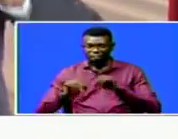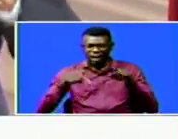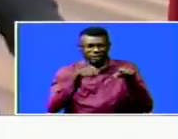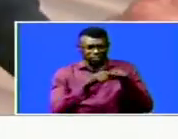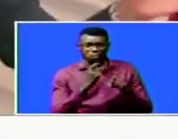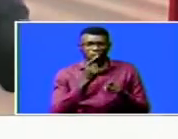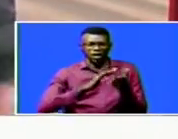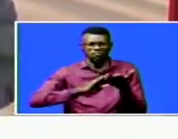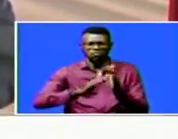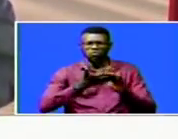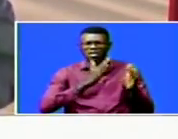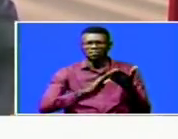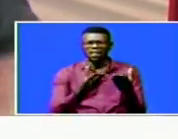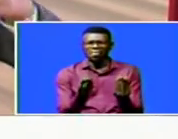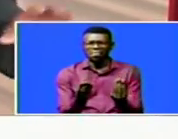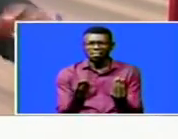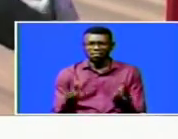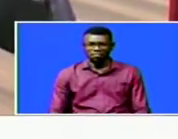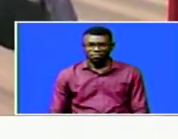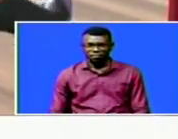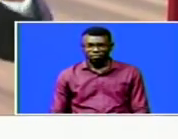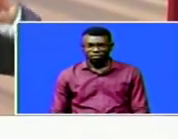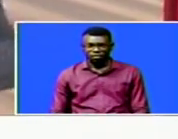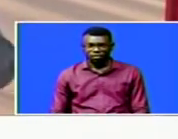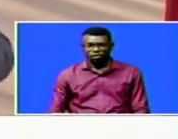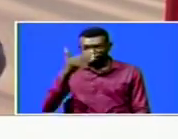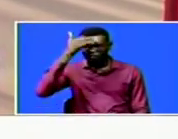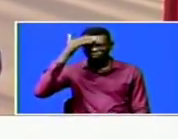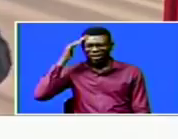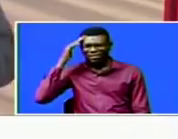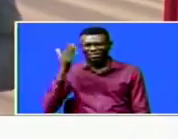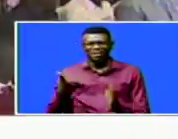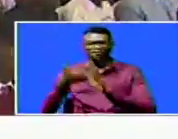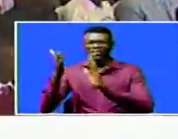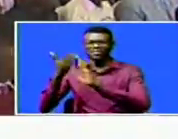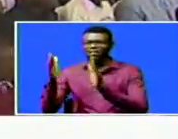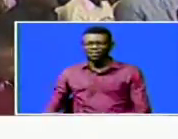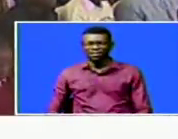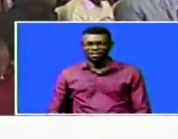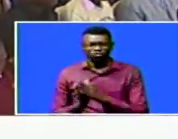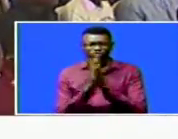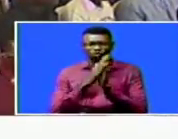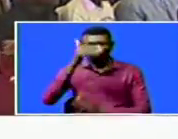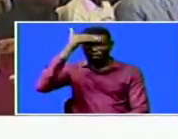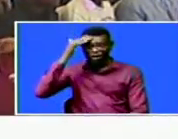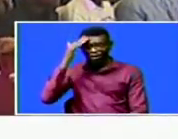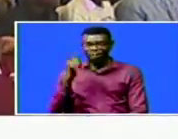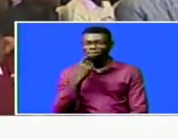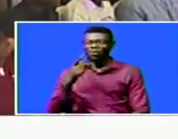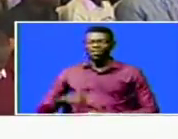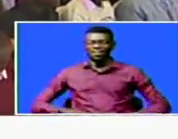akikusamehe alikuwa amekusamehe. Na akasahau na hiyo mambo ya jana inapita. That is what he was